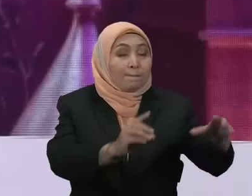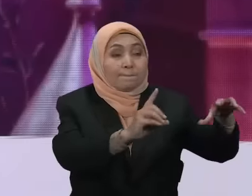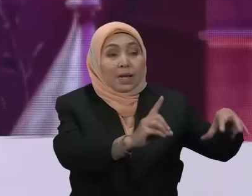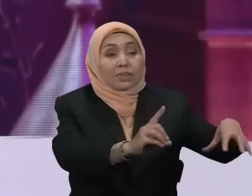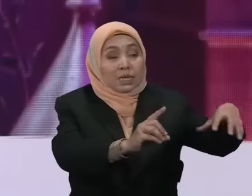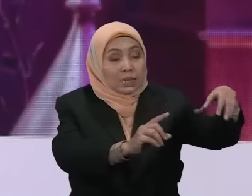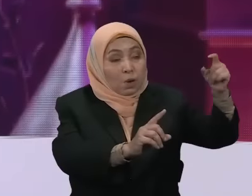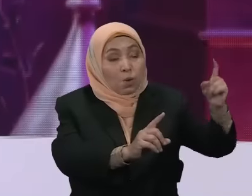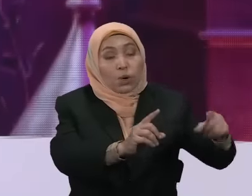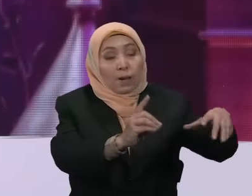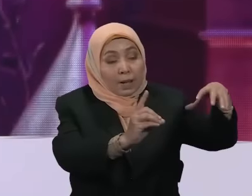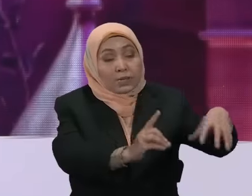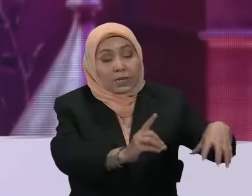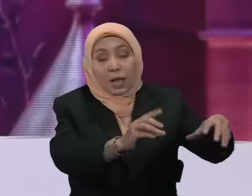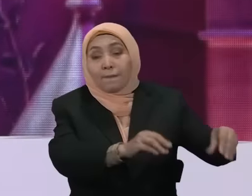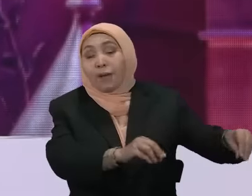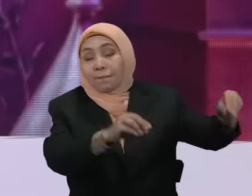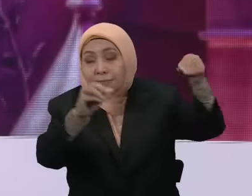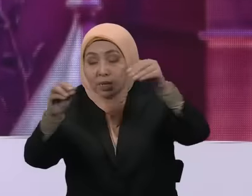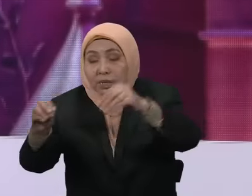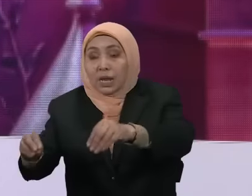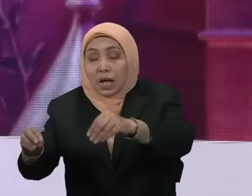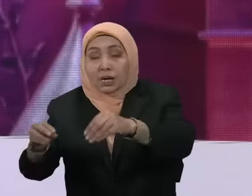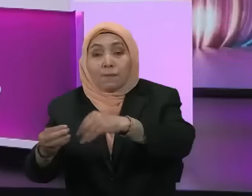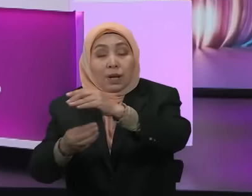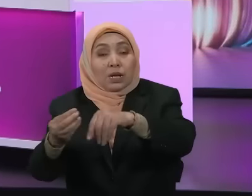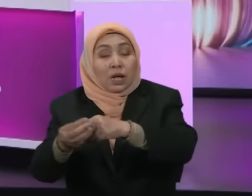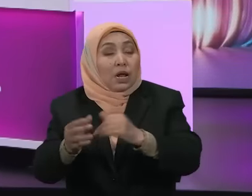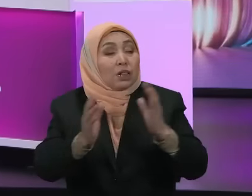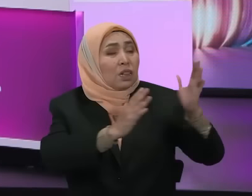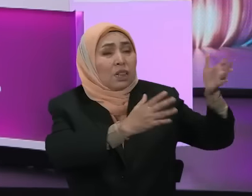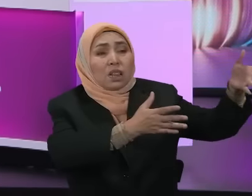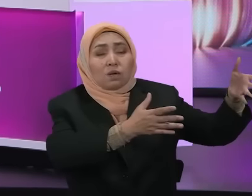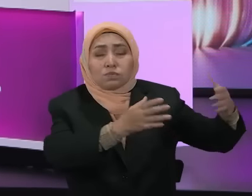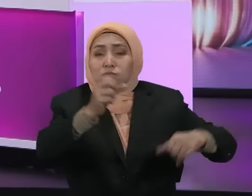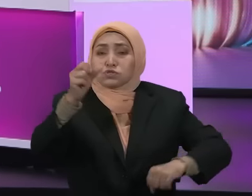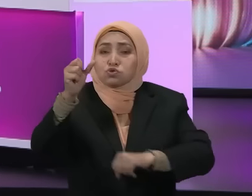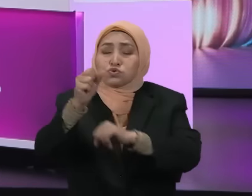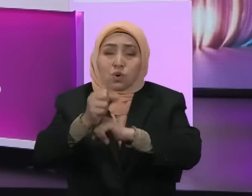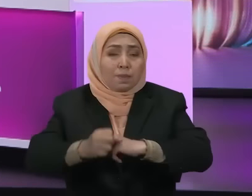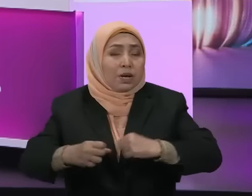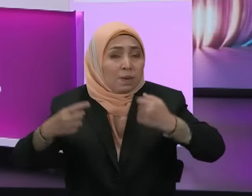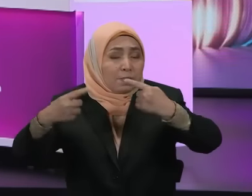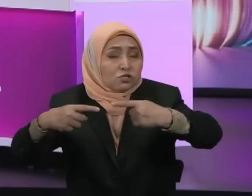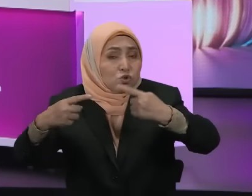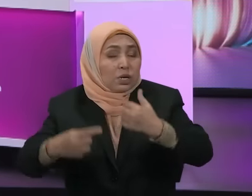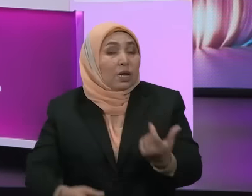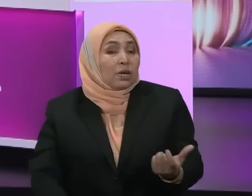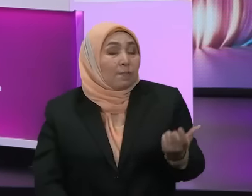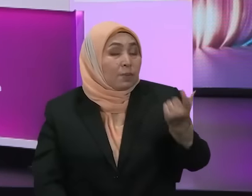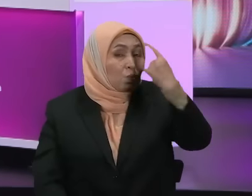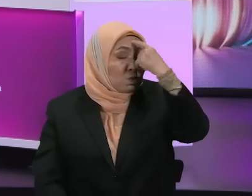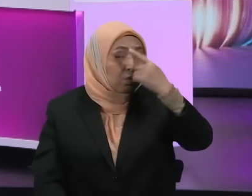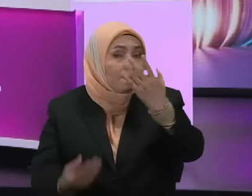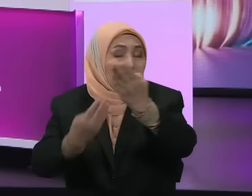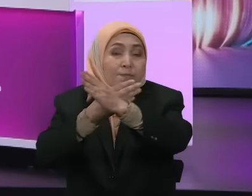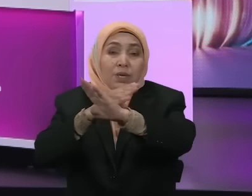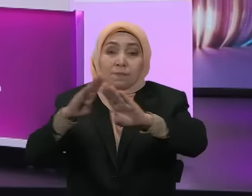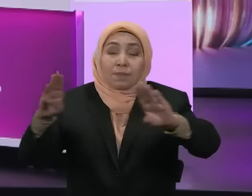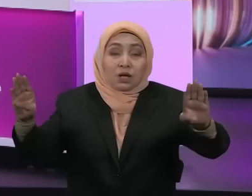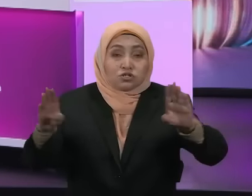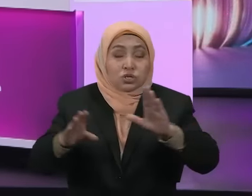Mekah. Bukan mudah kan, kan? Nak tinggalkan rumah untuk menyokong kepada perjuangan Nabi untuk membebaskan